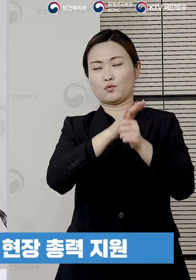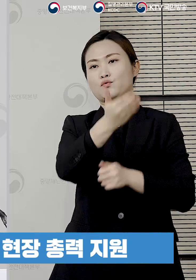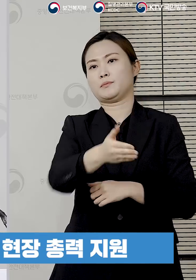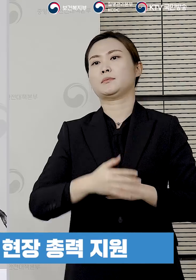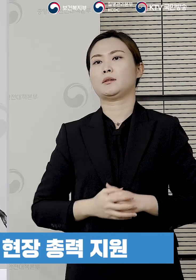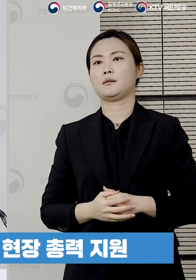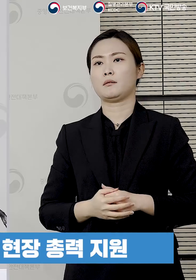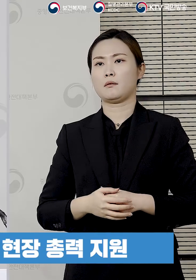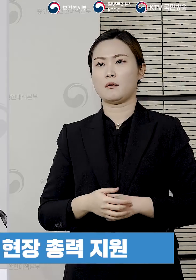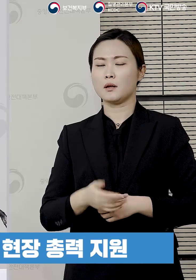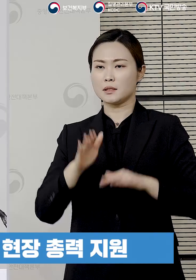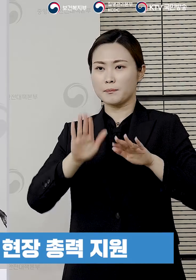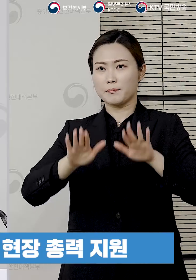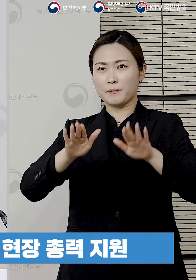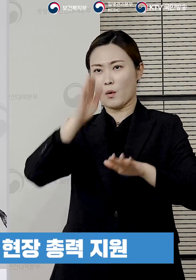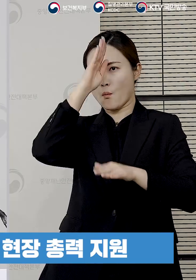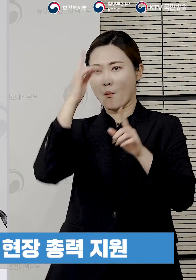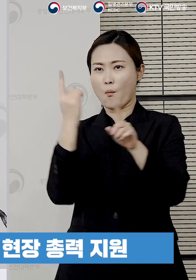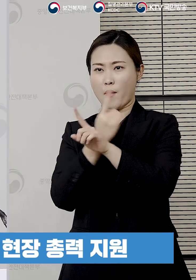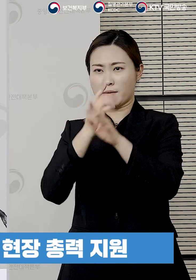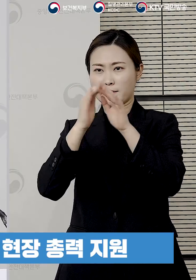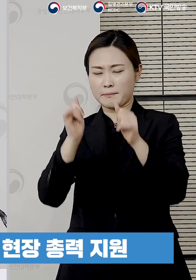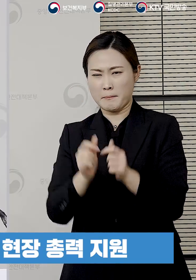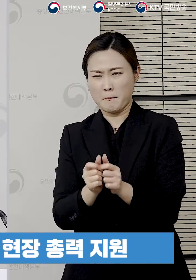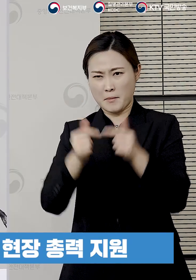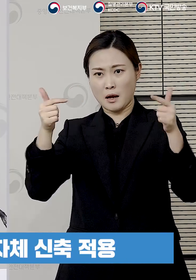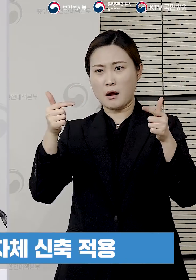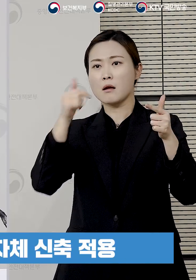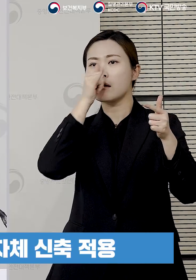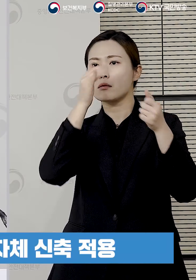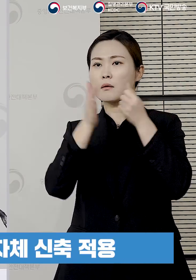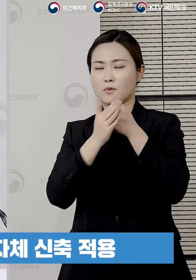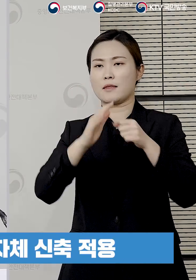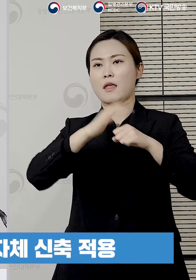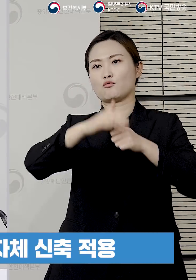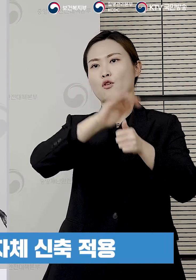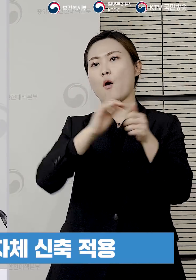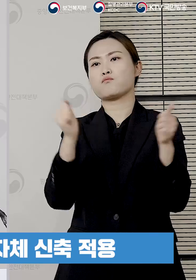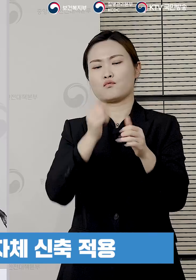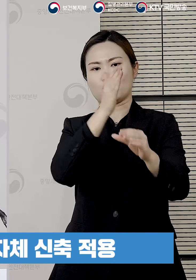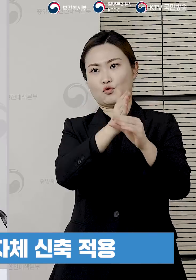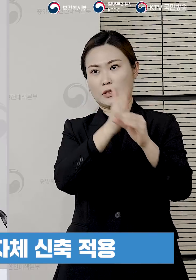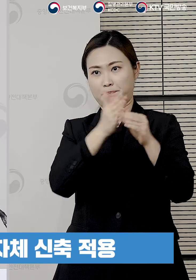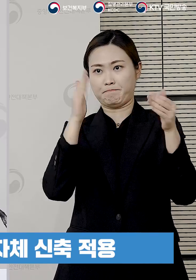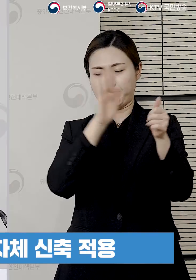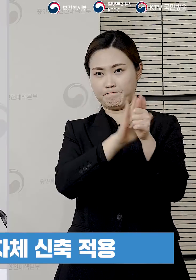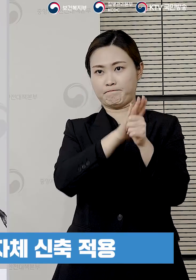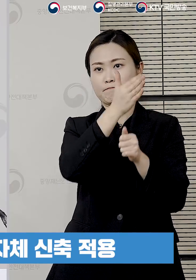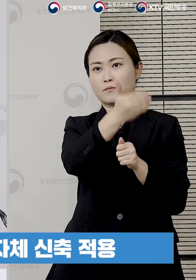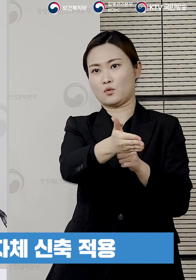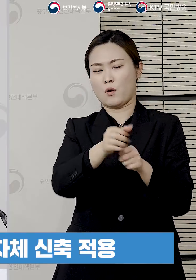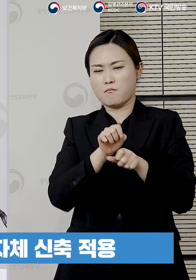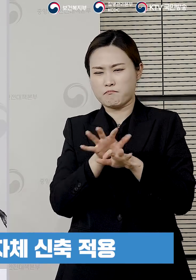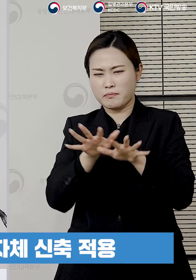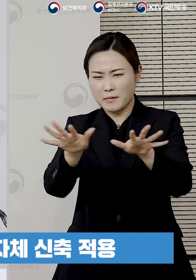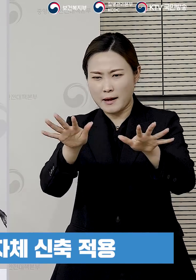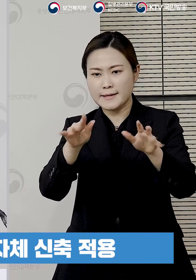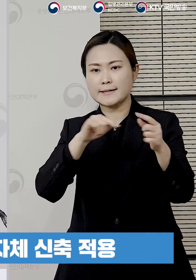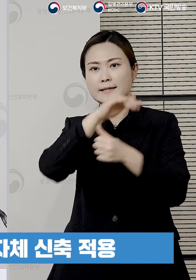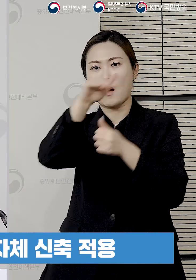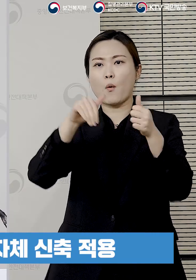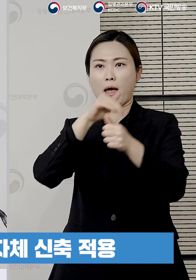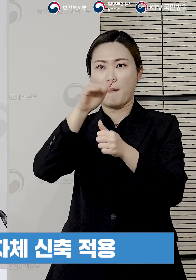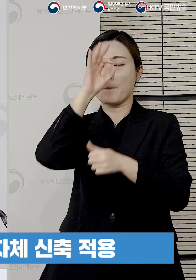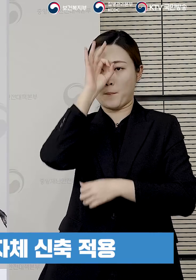있습니다. 환자가 빠르게 증가하고 있어 조치가 시급한 대구 경북 지역을 중심으로 집중 지원하고 지역별